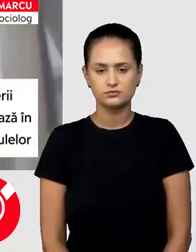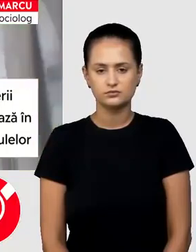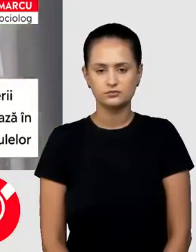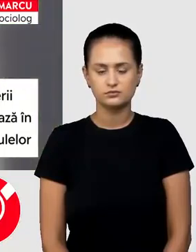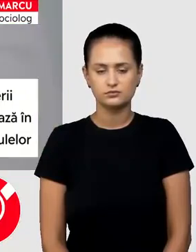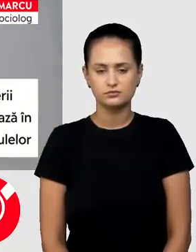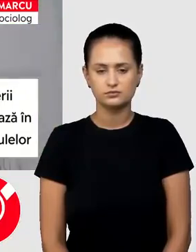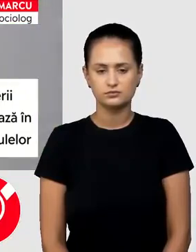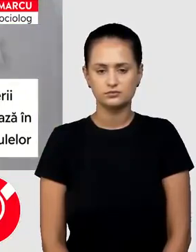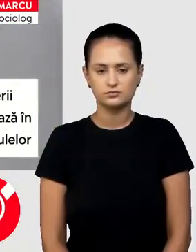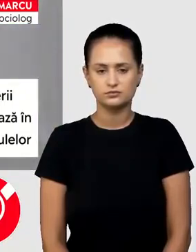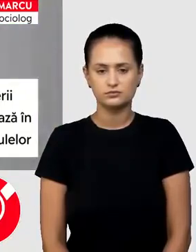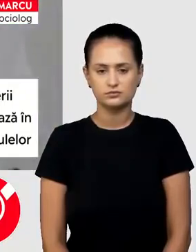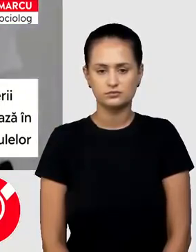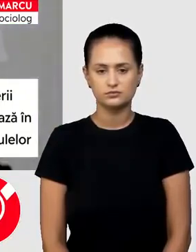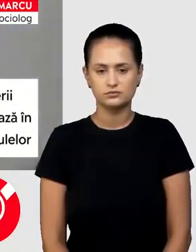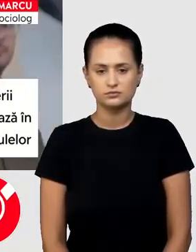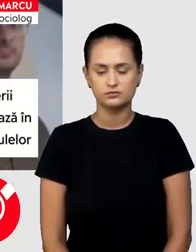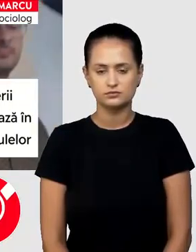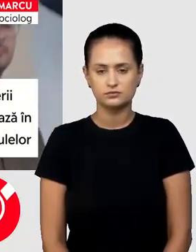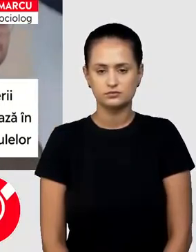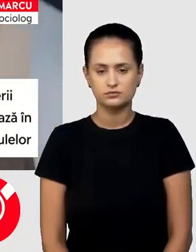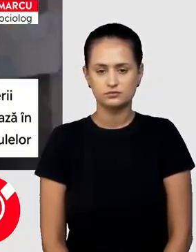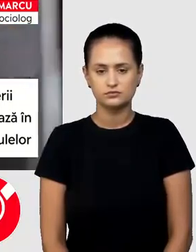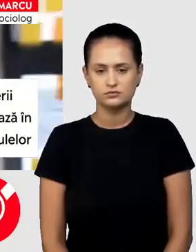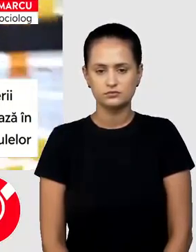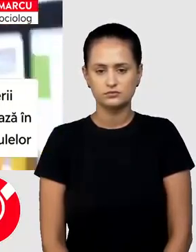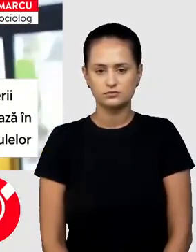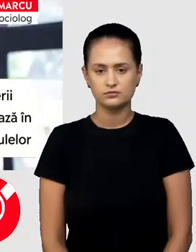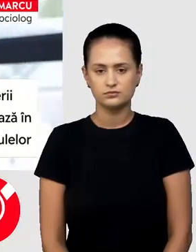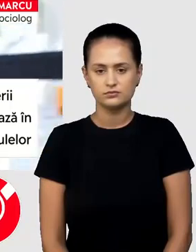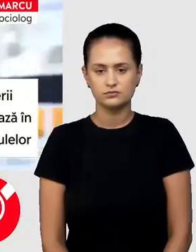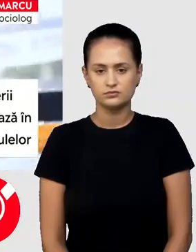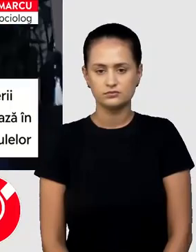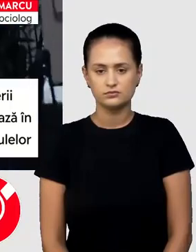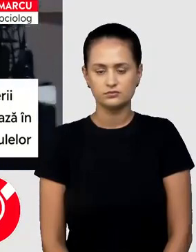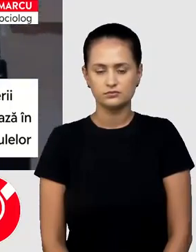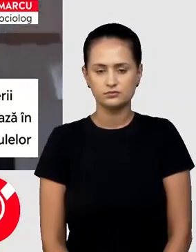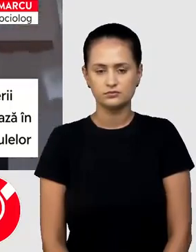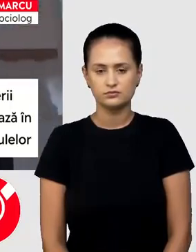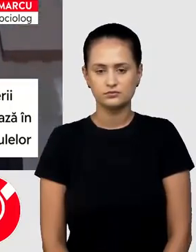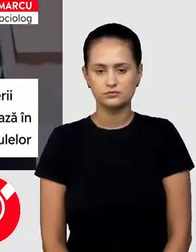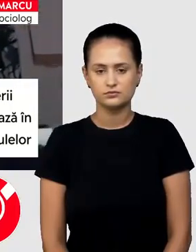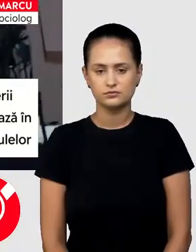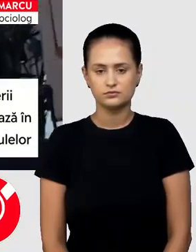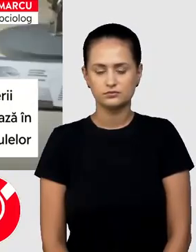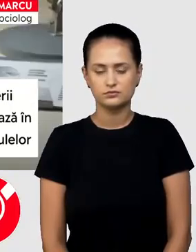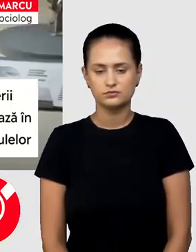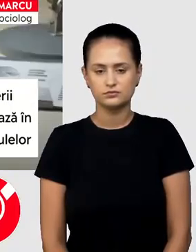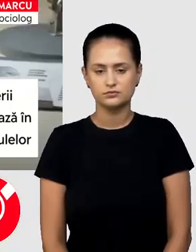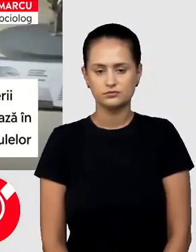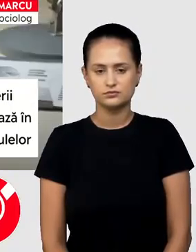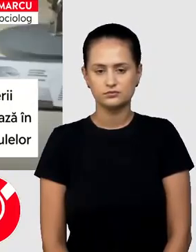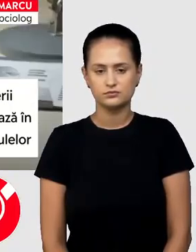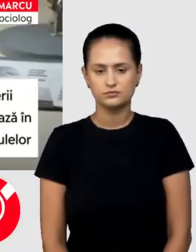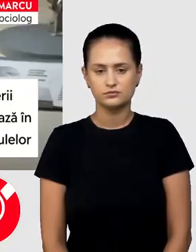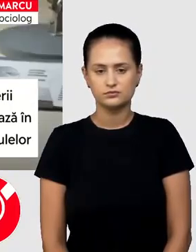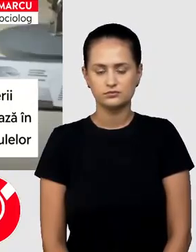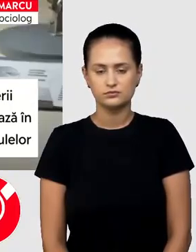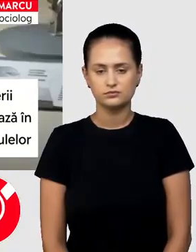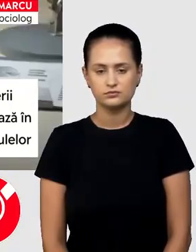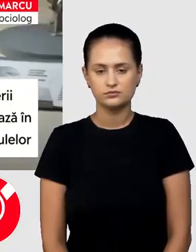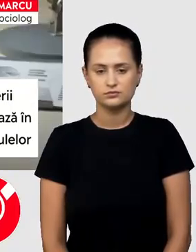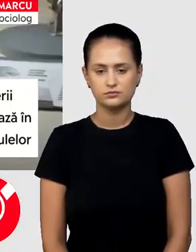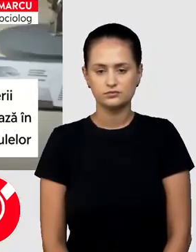nivelul șomajului în rândul tinerilor 14-29 de ani undeva la 10%, și aici vorbim de București.